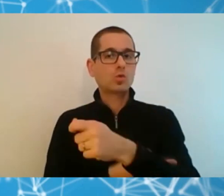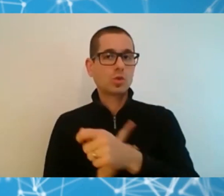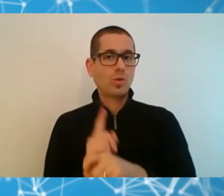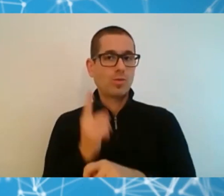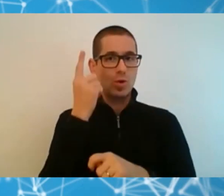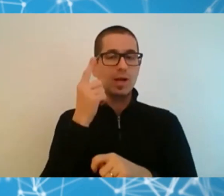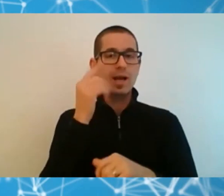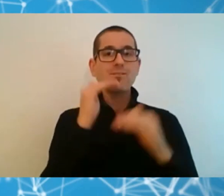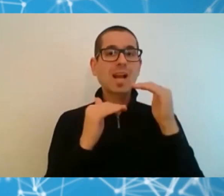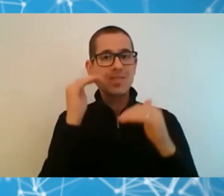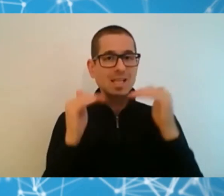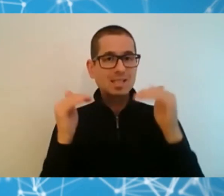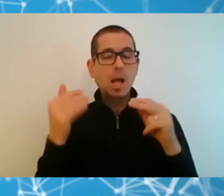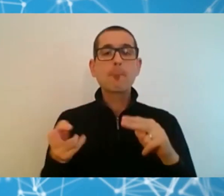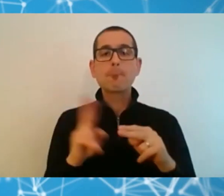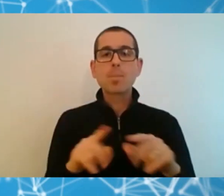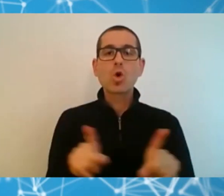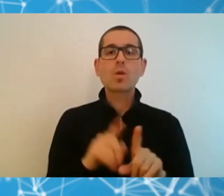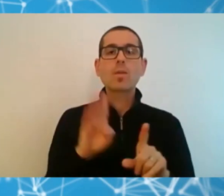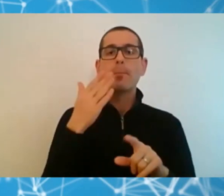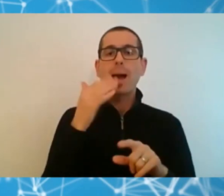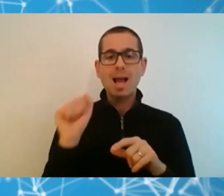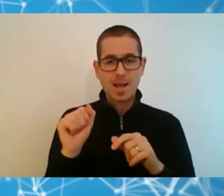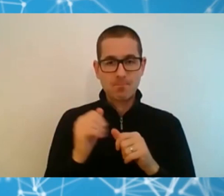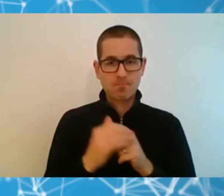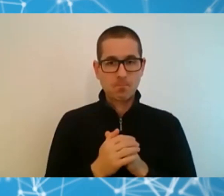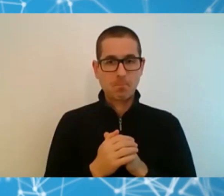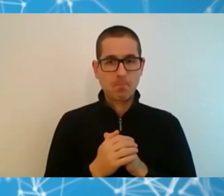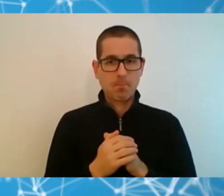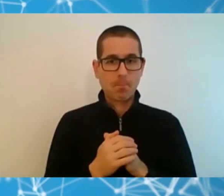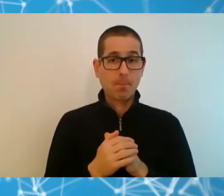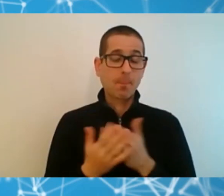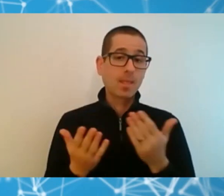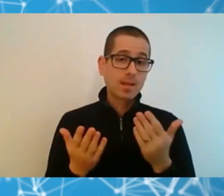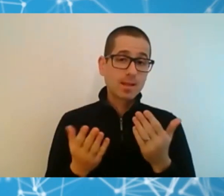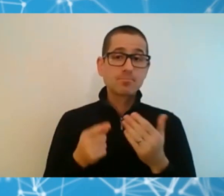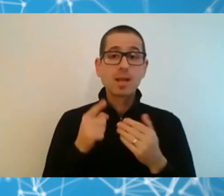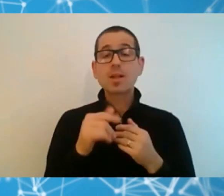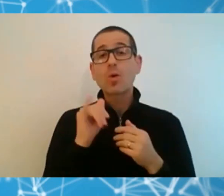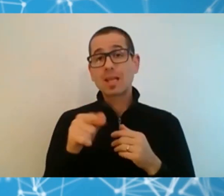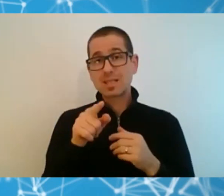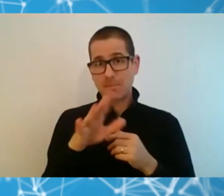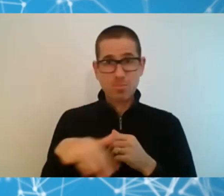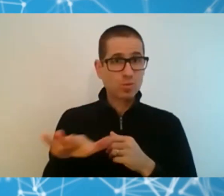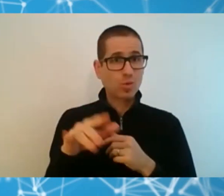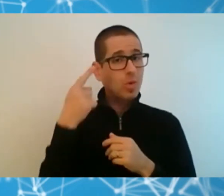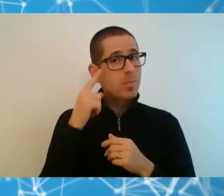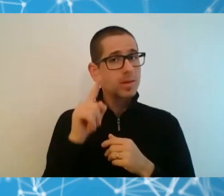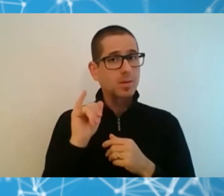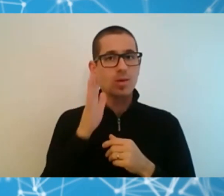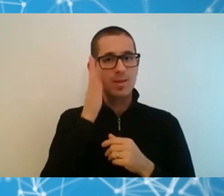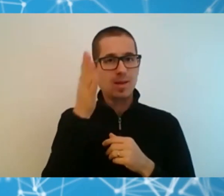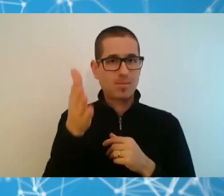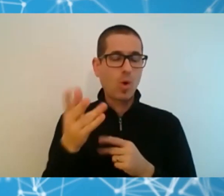uječitve v visokih frekvencah bolj kot pač baha. Tako da si na tem področju mislimo,